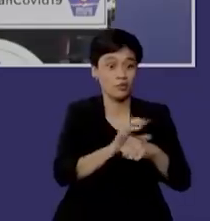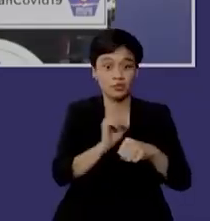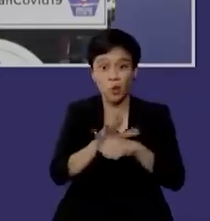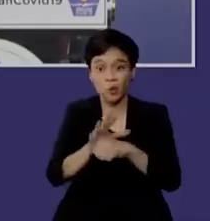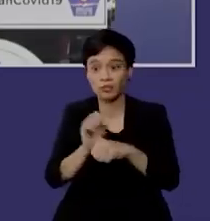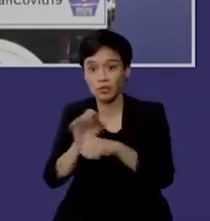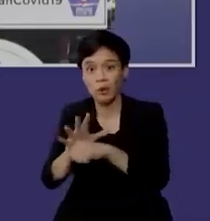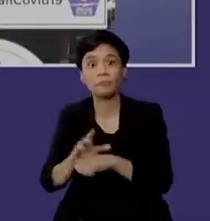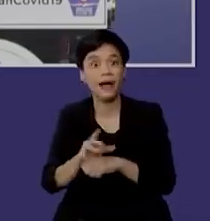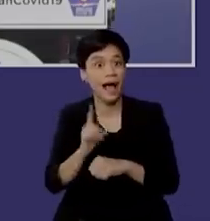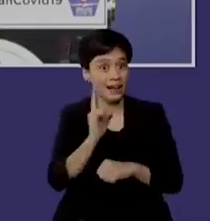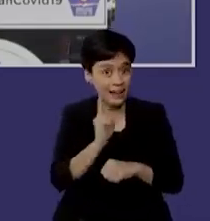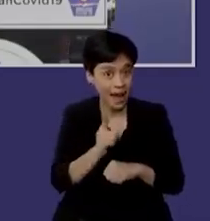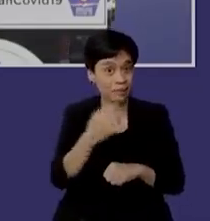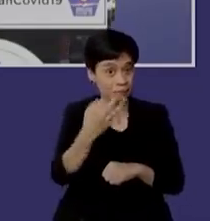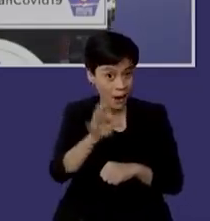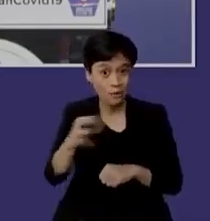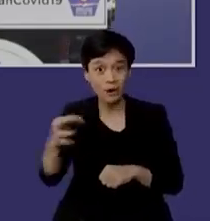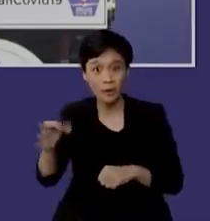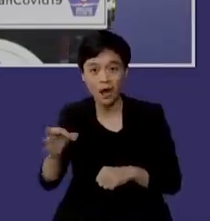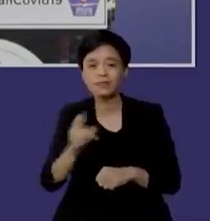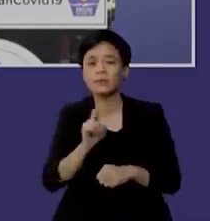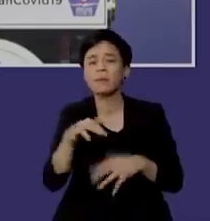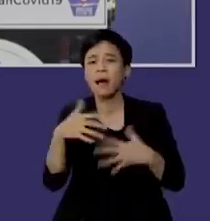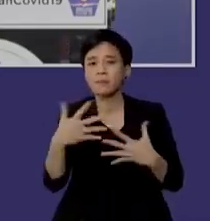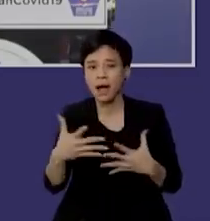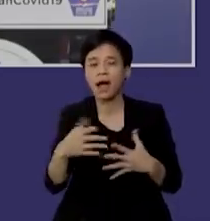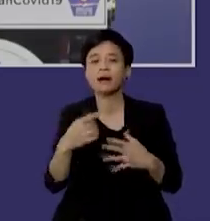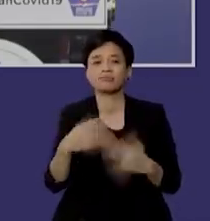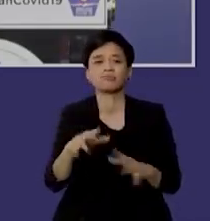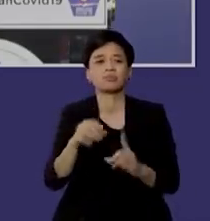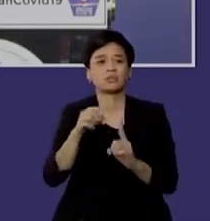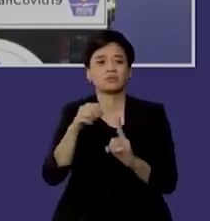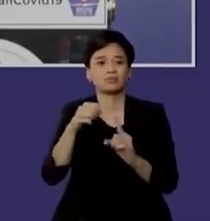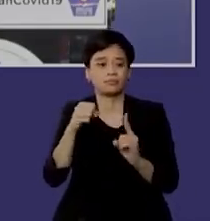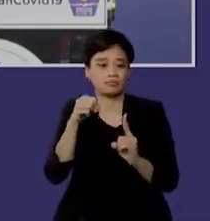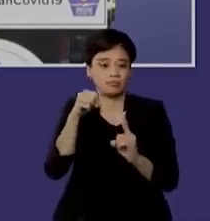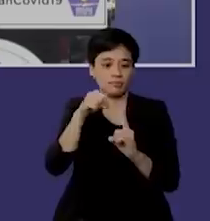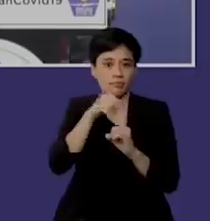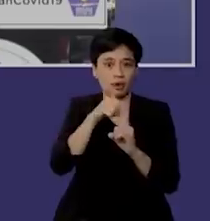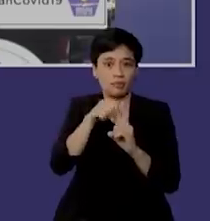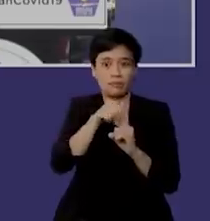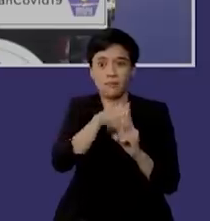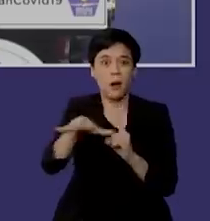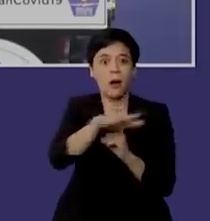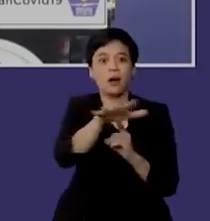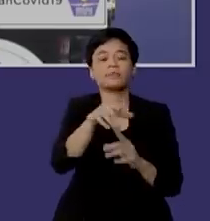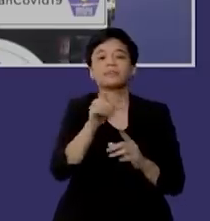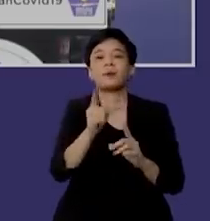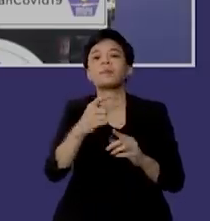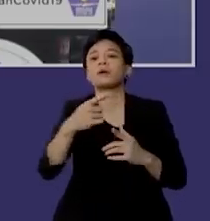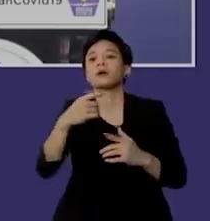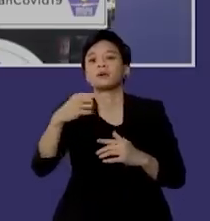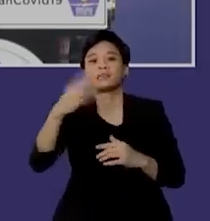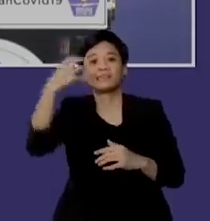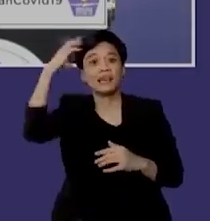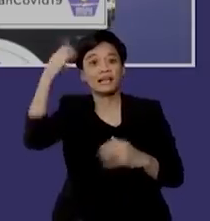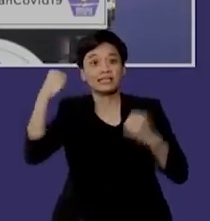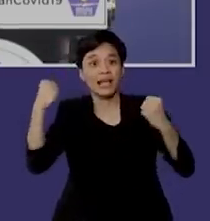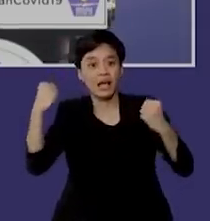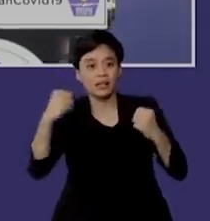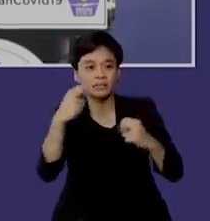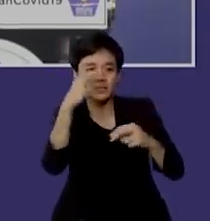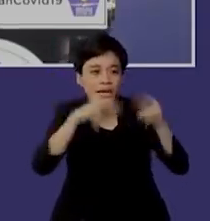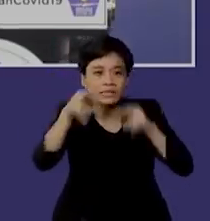kita temukan ini disebabkan karena tracing yang semakin agresif yang dilaksanakan oleh dinas kesehatan daerah